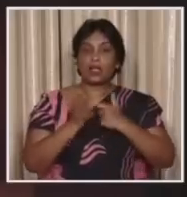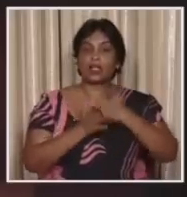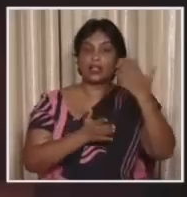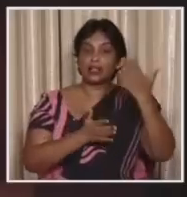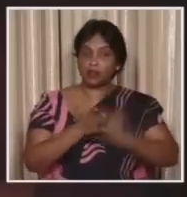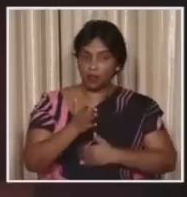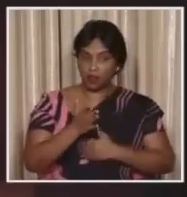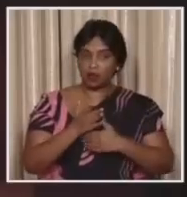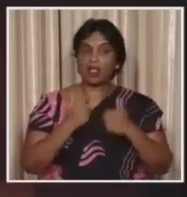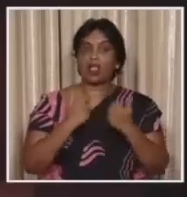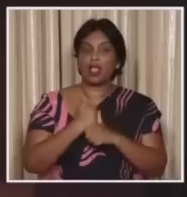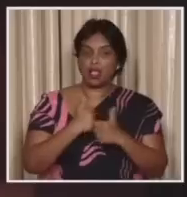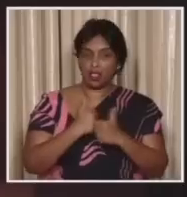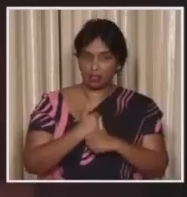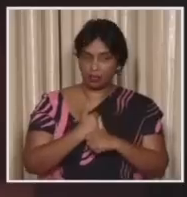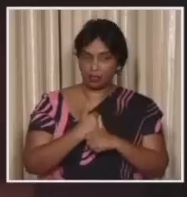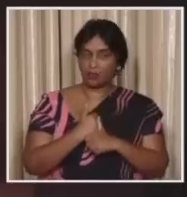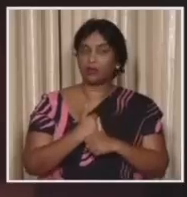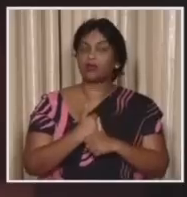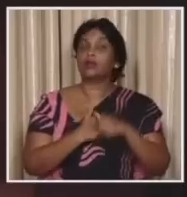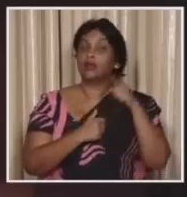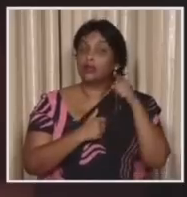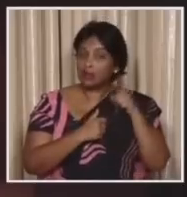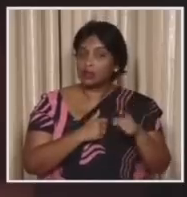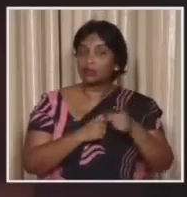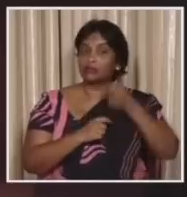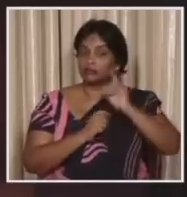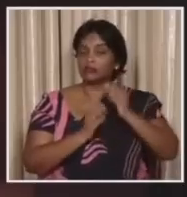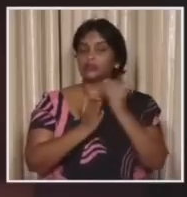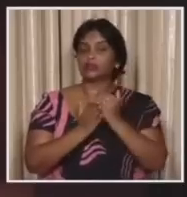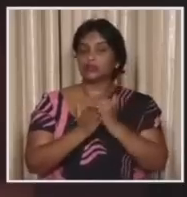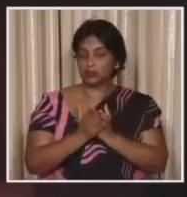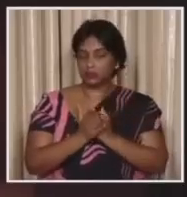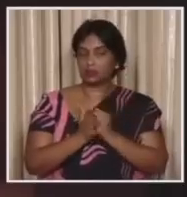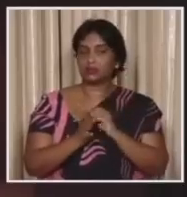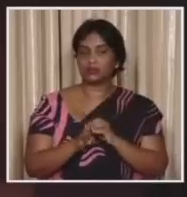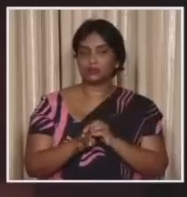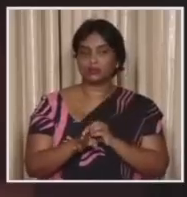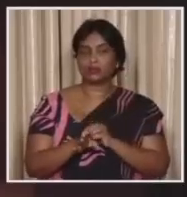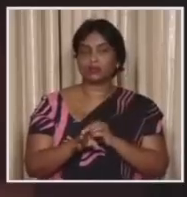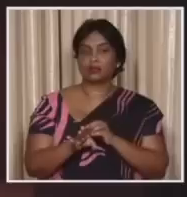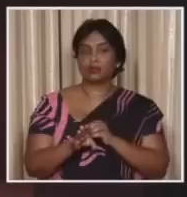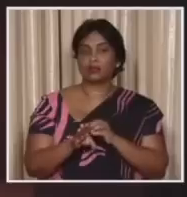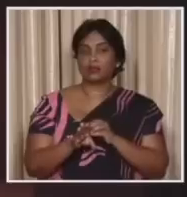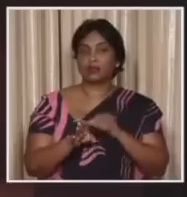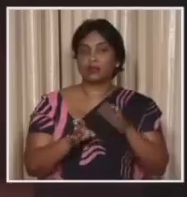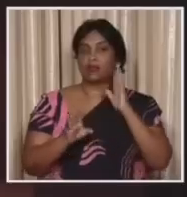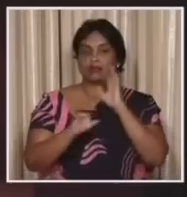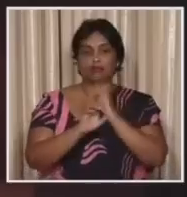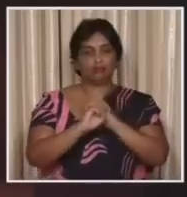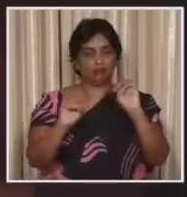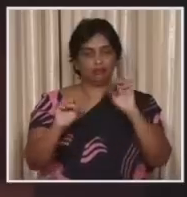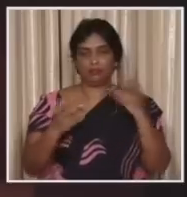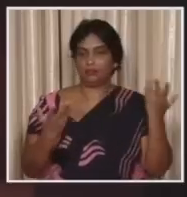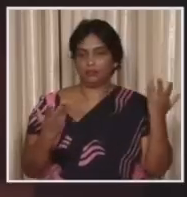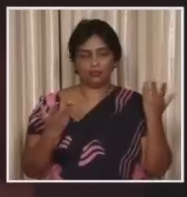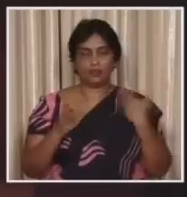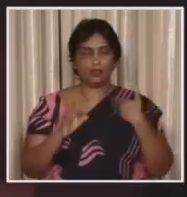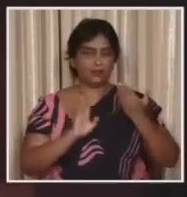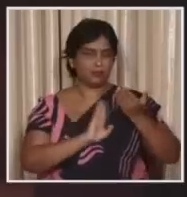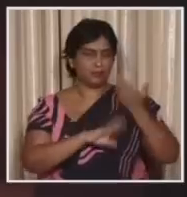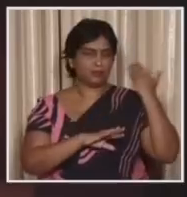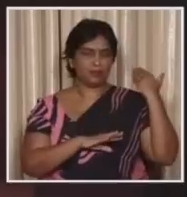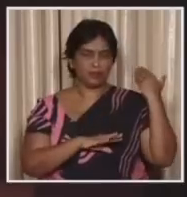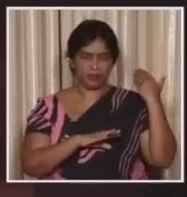කියලා හෙකුත් ඉදිරිපත් වුණා. ඒකෙත් නිර්දේශ තියෙනවා. හැබැයි ඒක එළියට ආවේ නැහැ. මේ පහුගිය